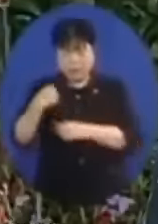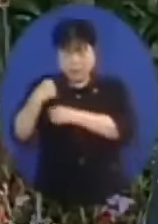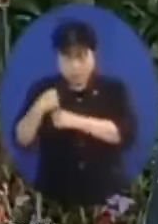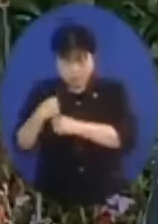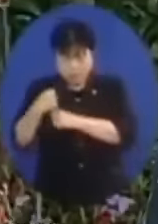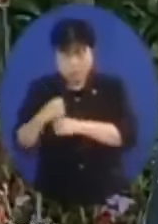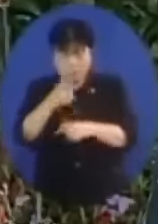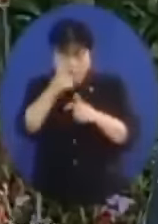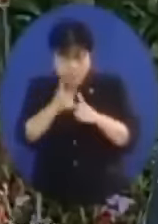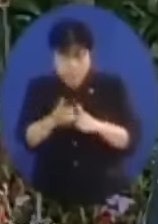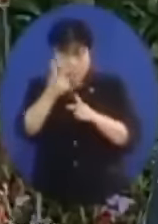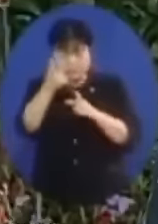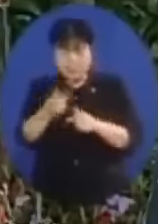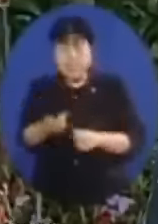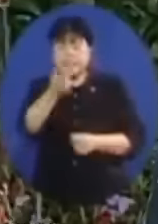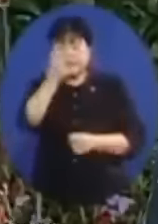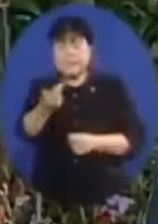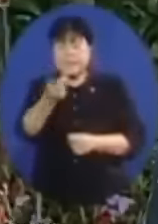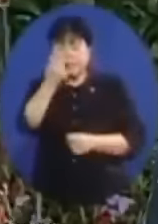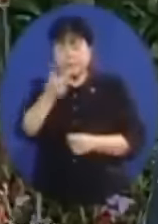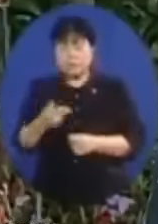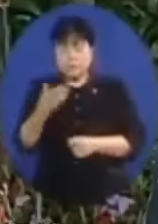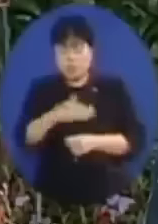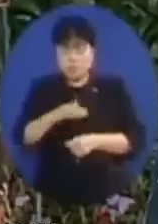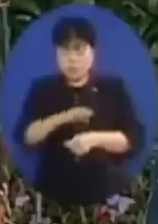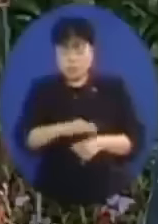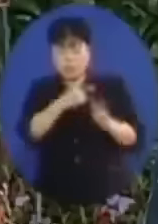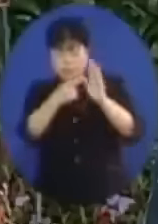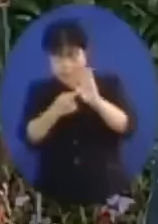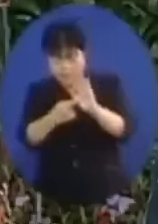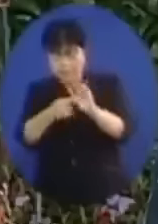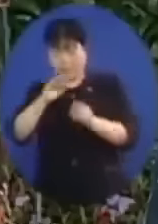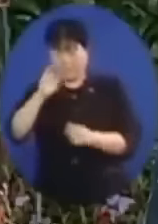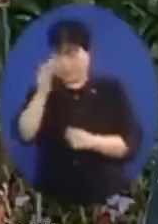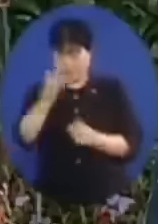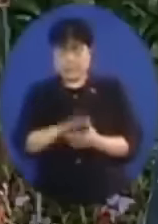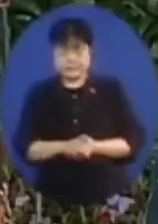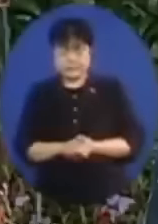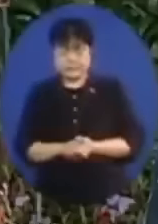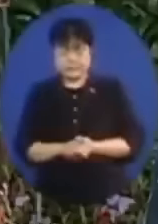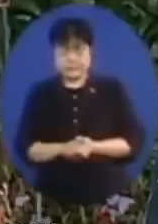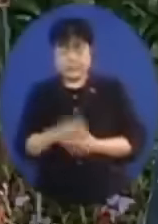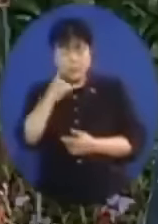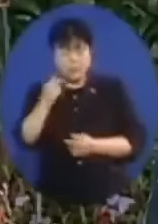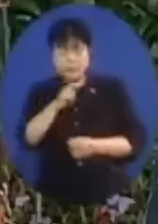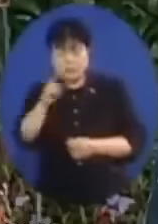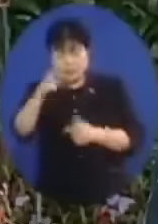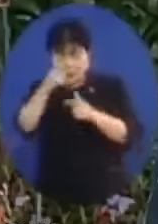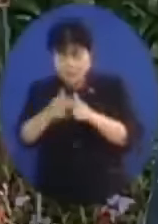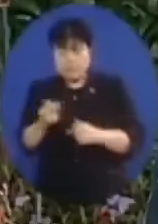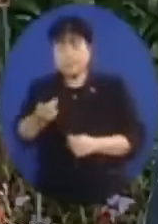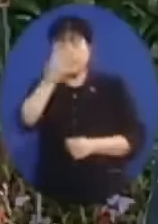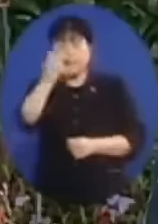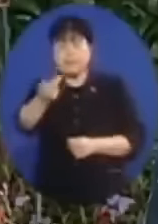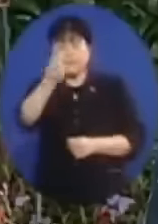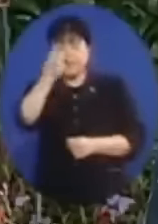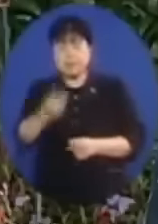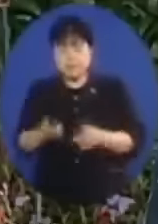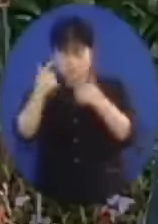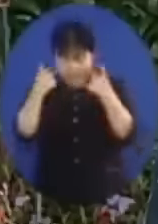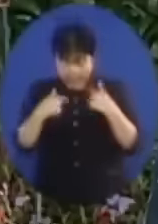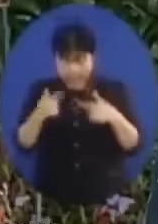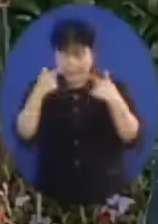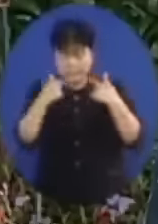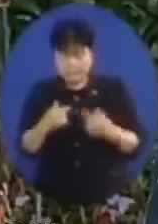걸머지면 예수의 생명도 우리 몸에 나타나게 하려 함인 것입니다. 아버지여, 예수 생명을